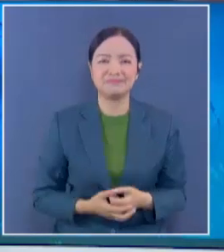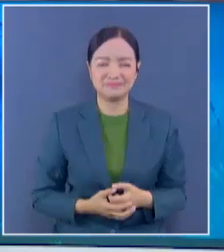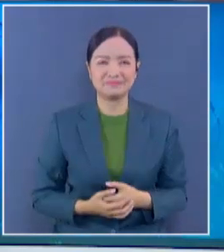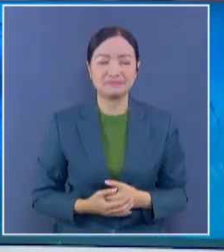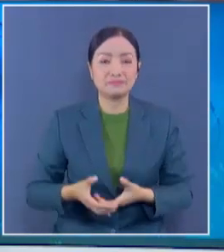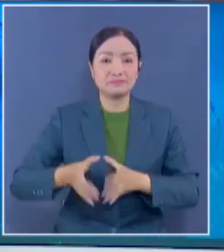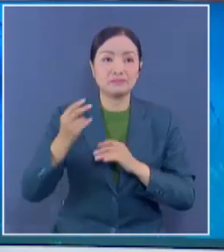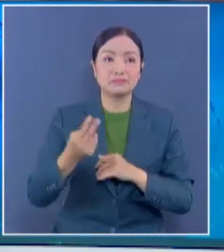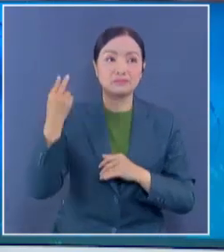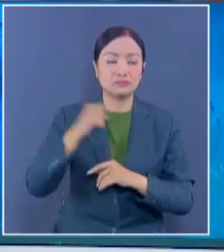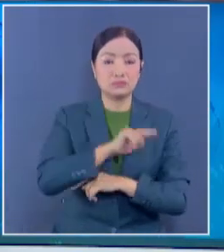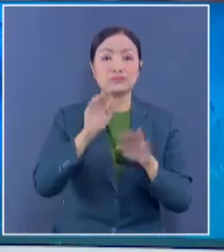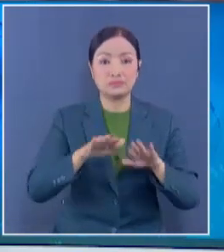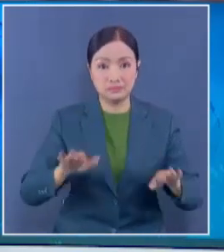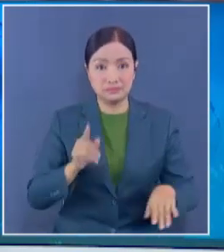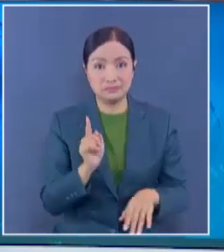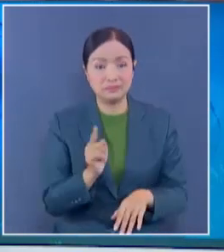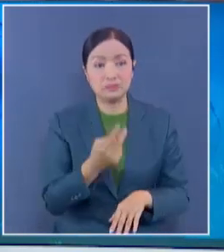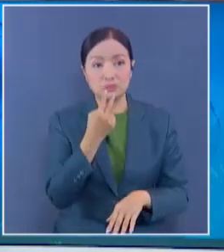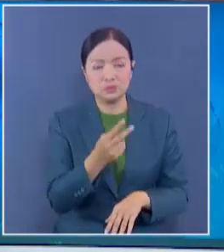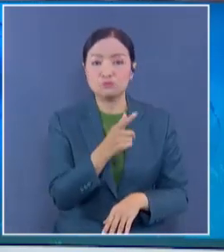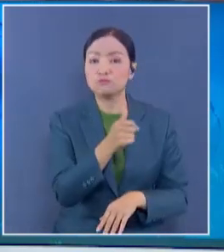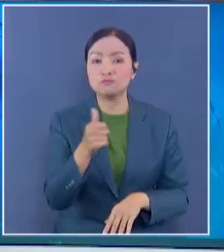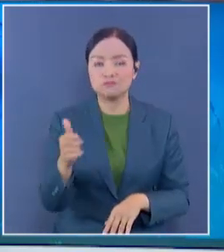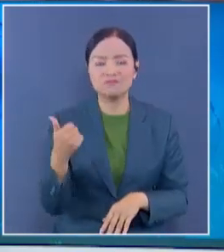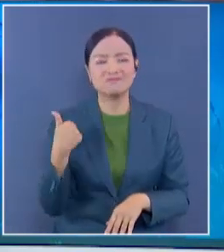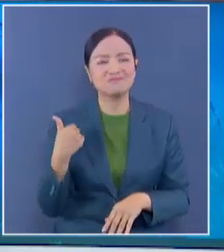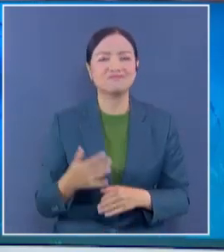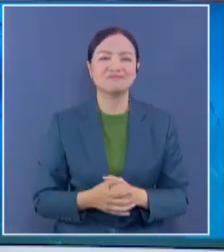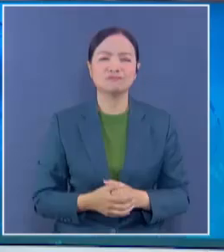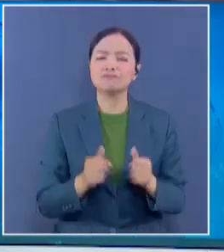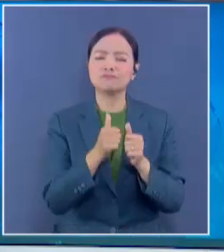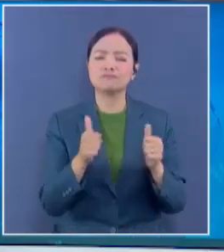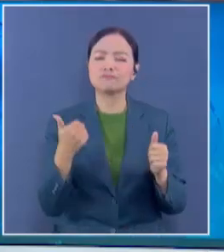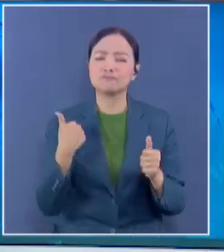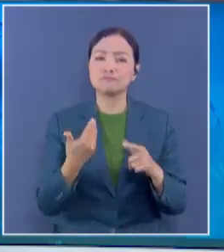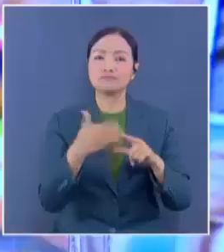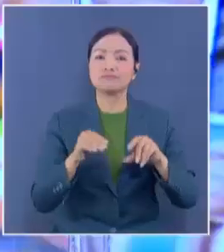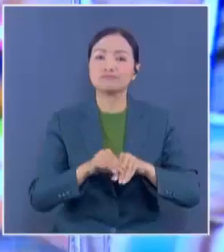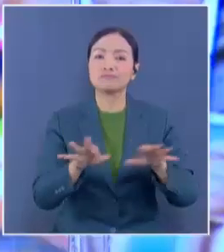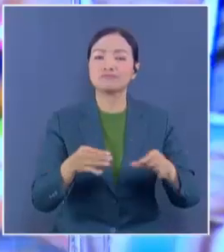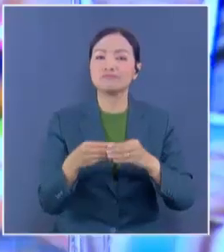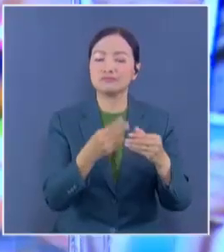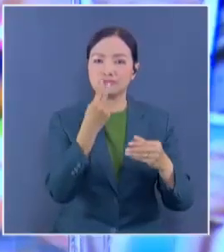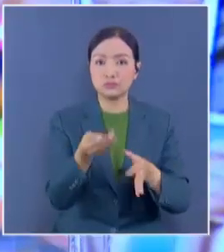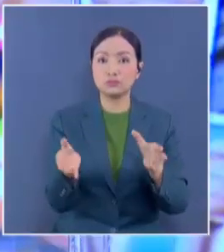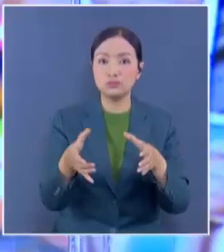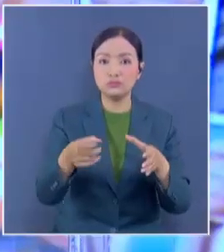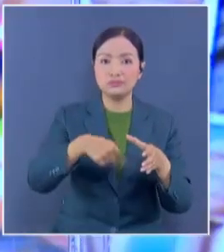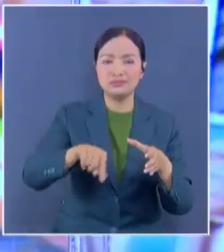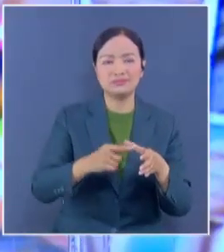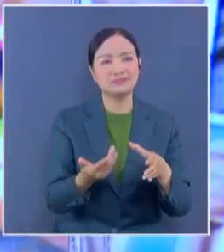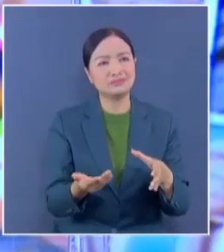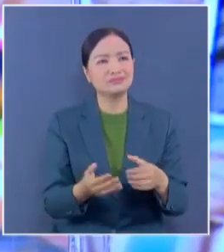ว่าถ้าย้อนกลับไปดูควันหลงวันเด็กจริงๆคุณผู้ชมครับมันก็จะมีมุมดีๆที่เกิดขึ้นเรื่องดีๆ วีแชร์ในวันนี้จะพาไปดูครับกลุ่มนี้